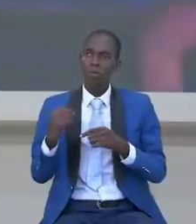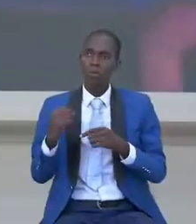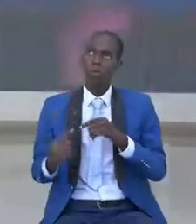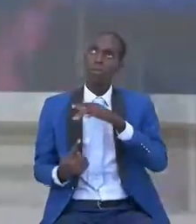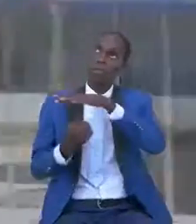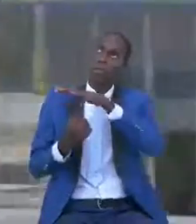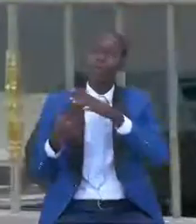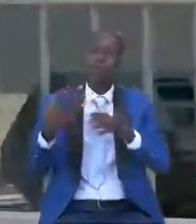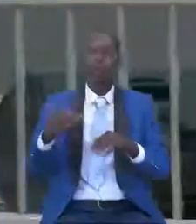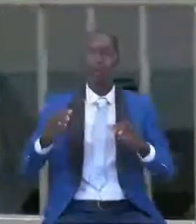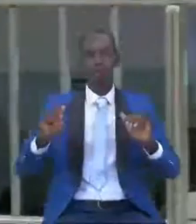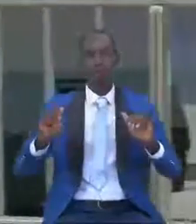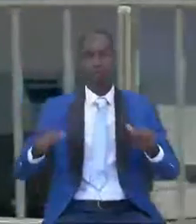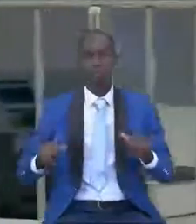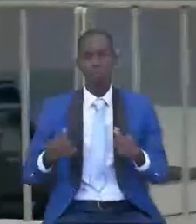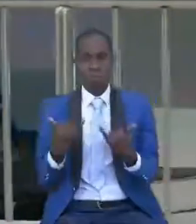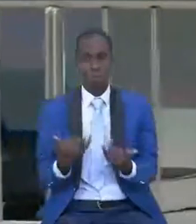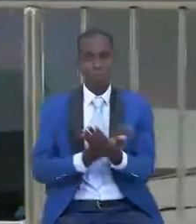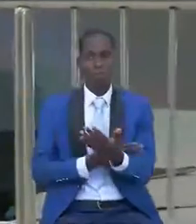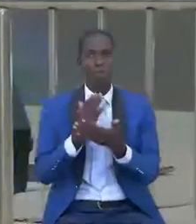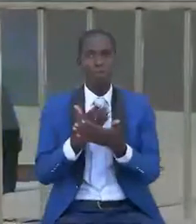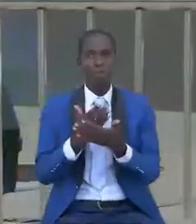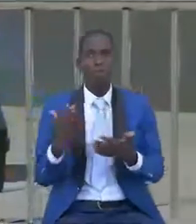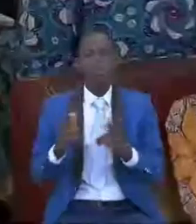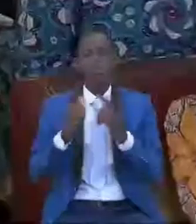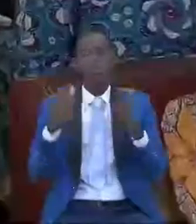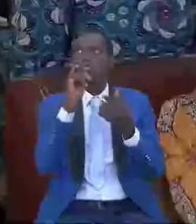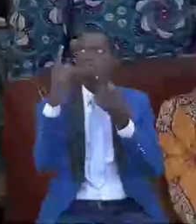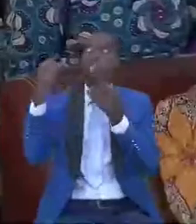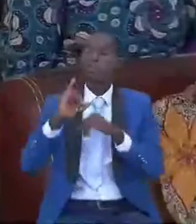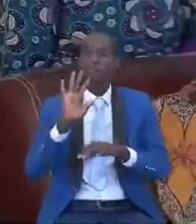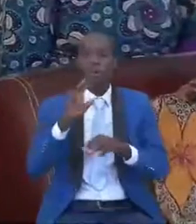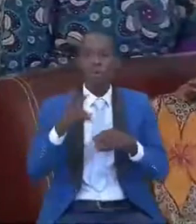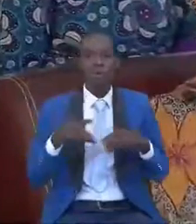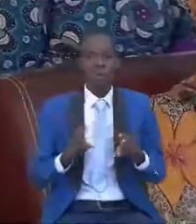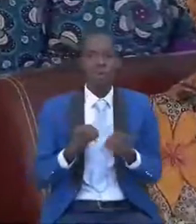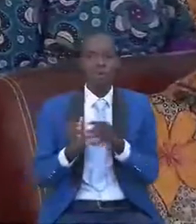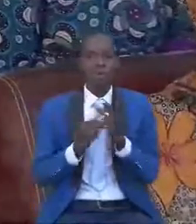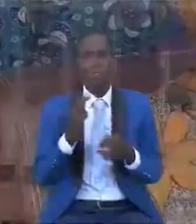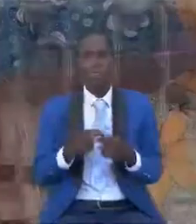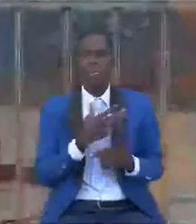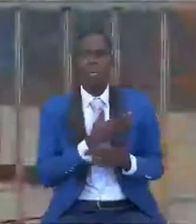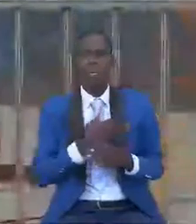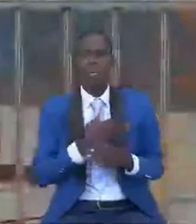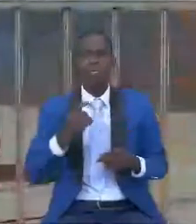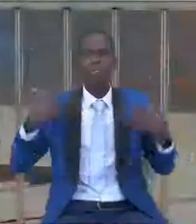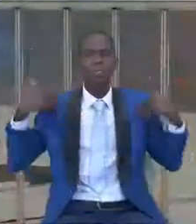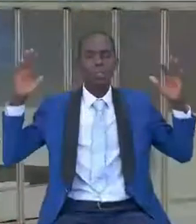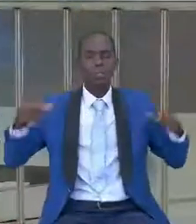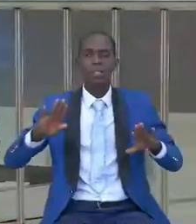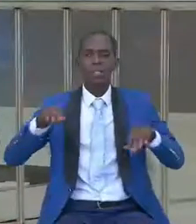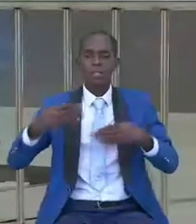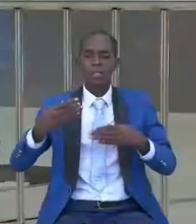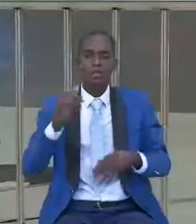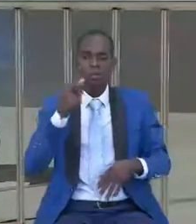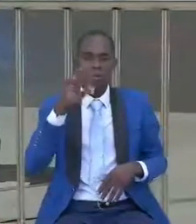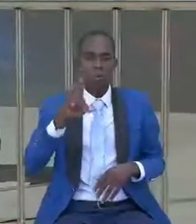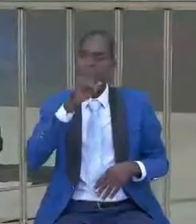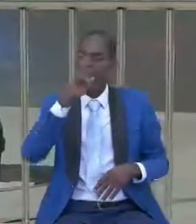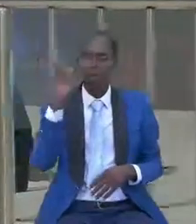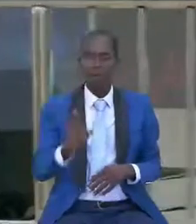des possibilités. Ce matin, quelque chose de grand vient pour toi. Et l'ange l'a rassuré. Et